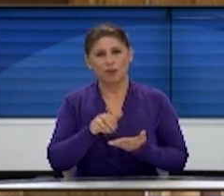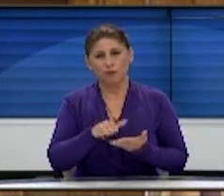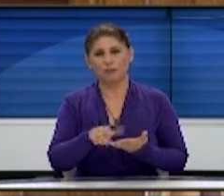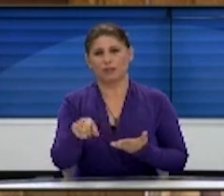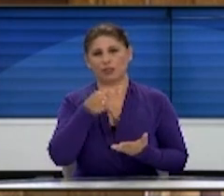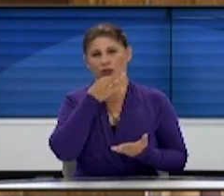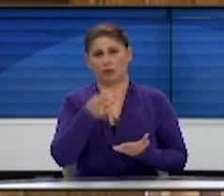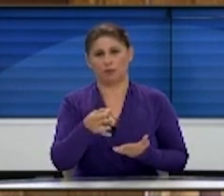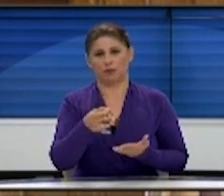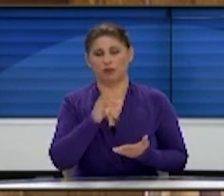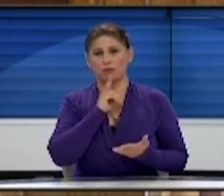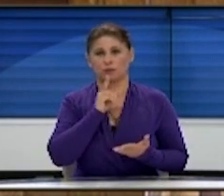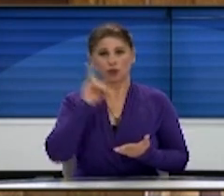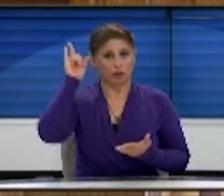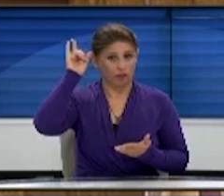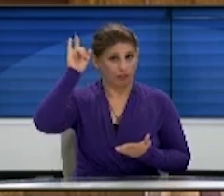να το πείτε